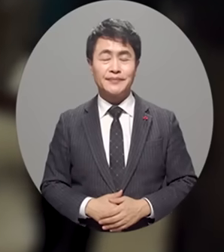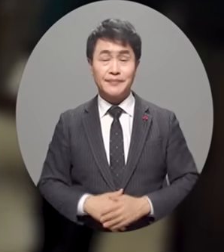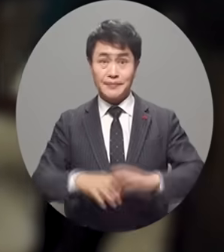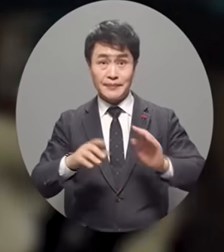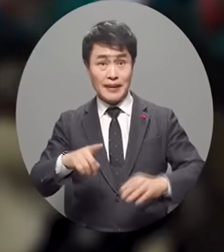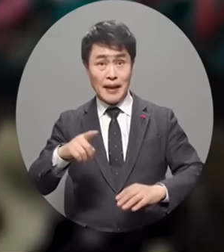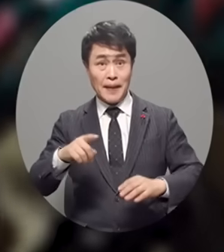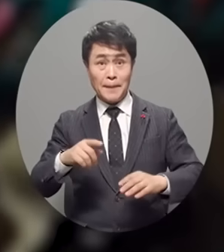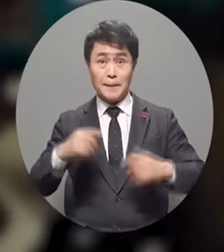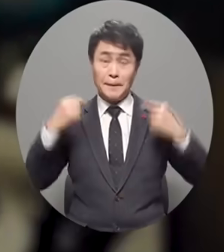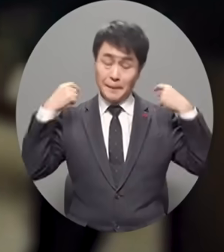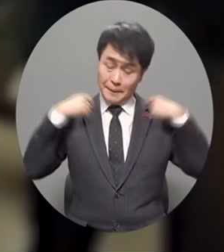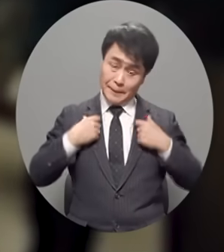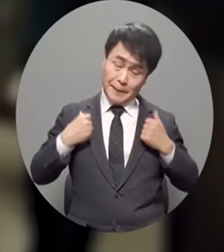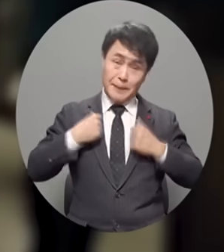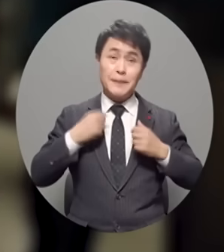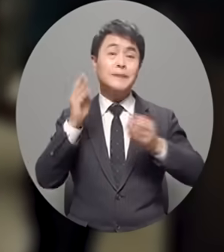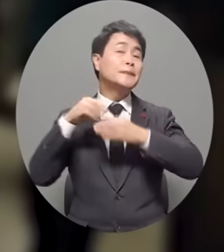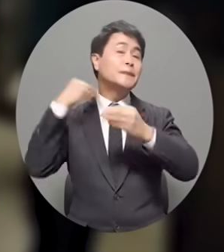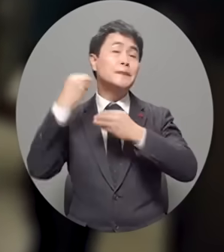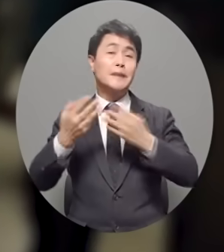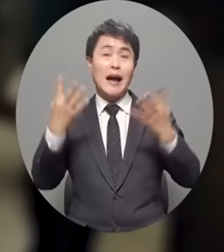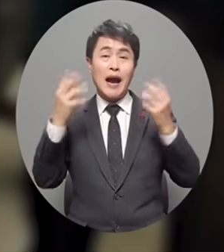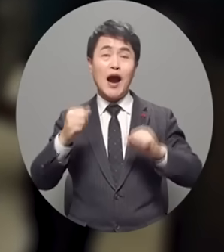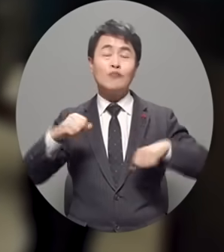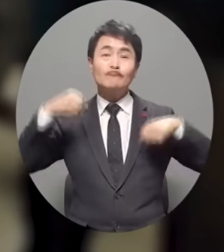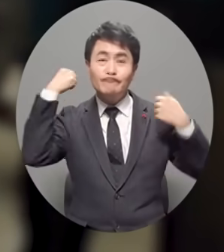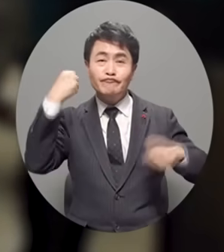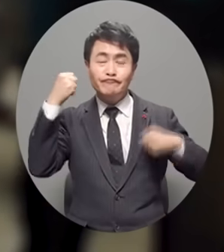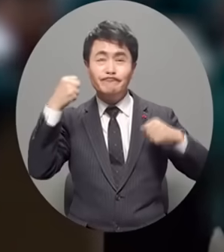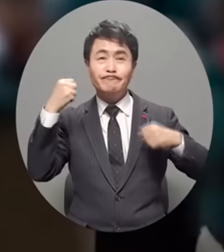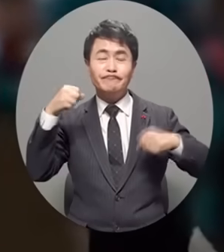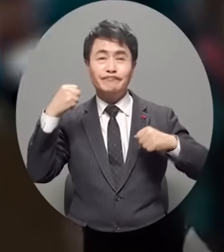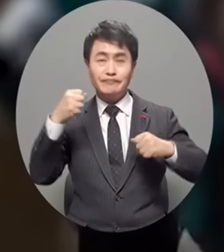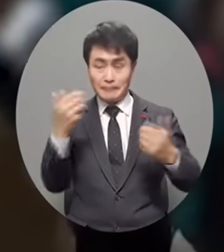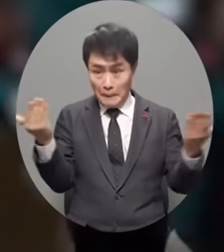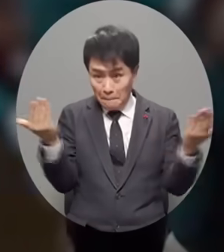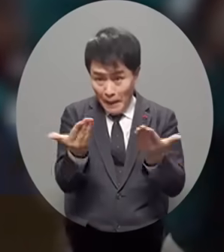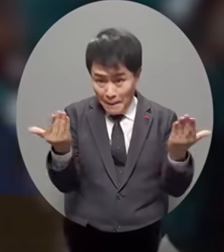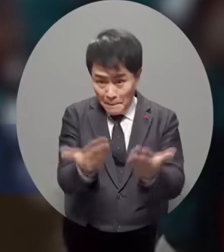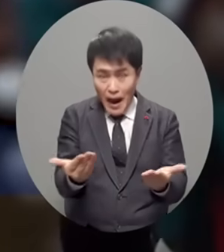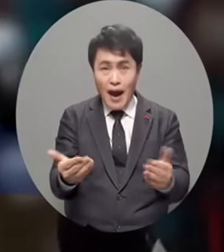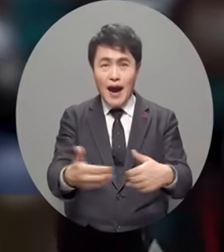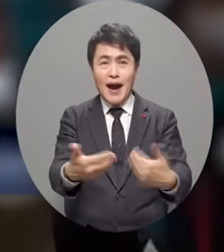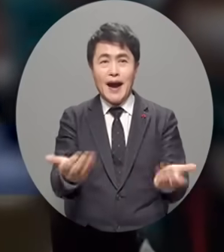멜빵 바지에 스카프를 맨 사람들 수십 명이 율동을 하며 합을 맞춥니다.